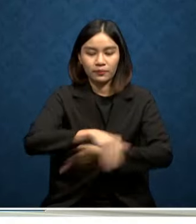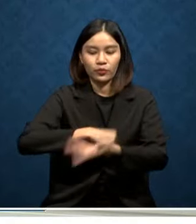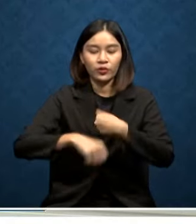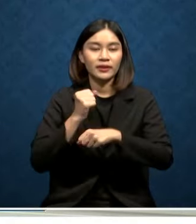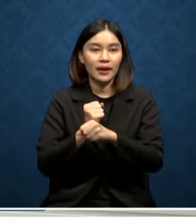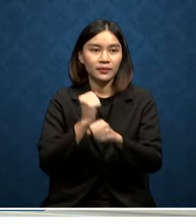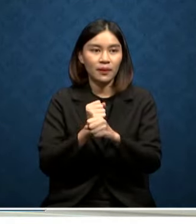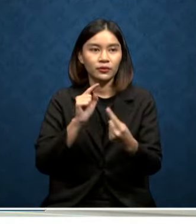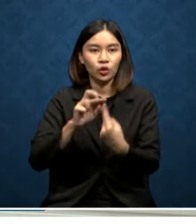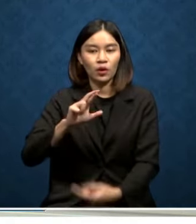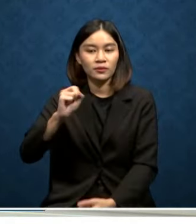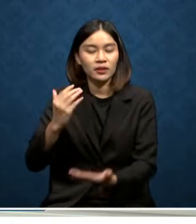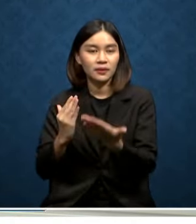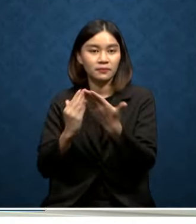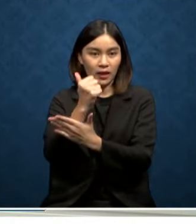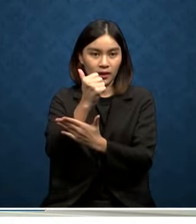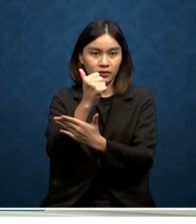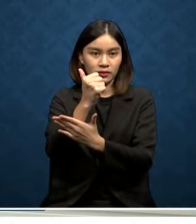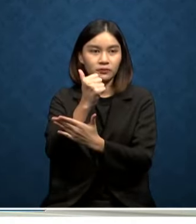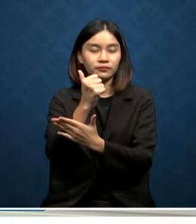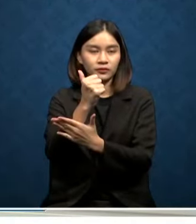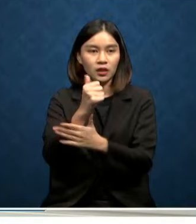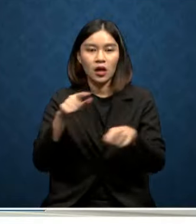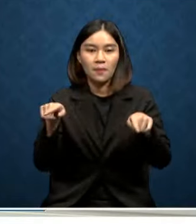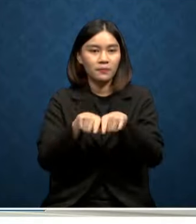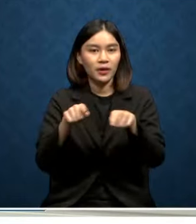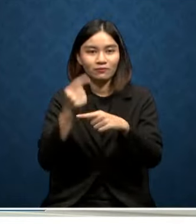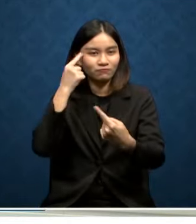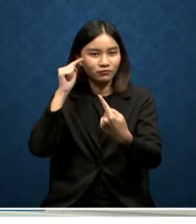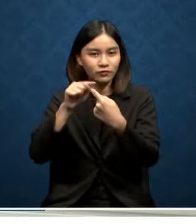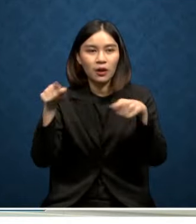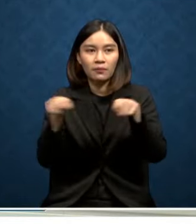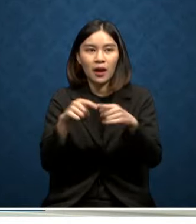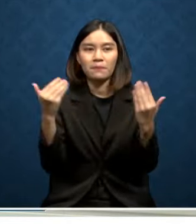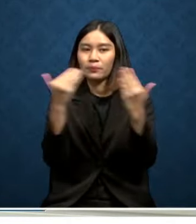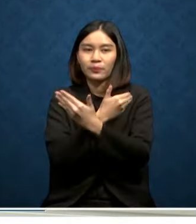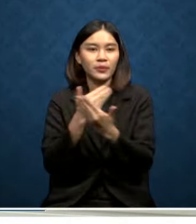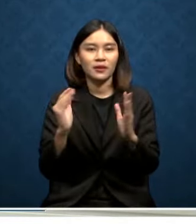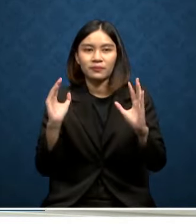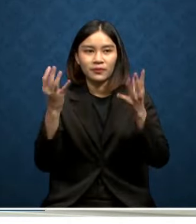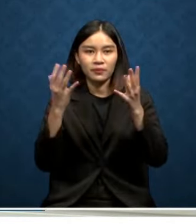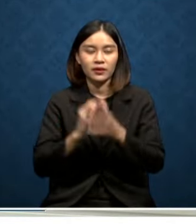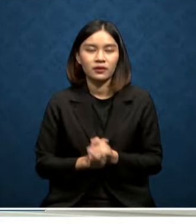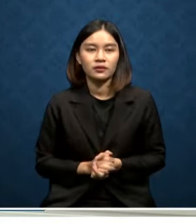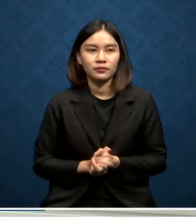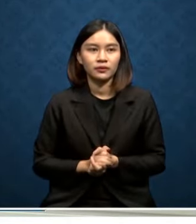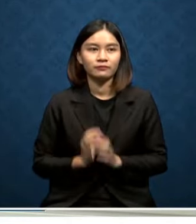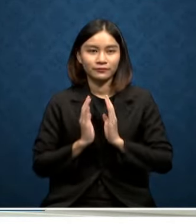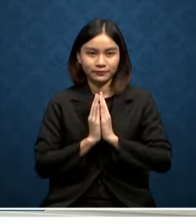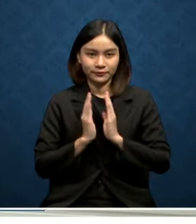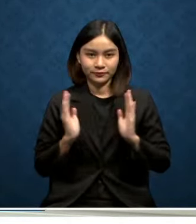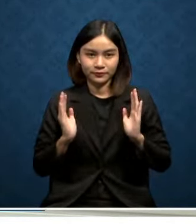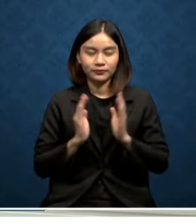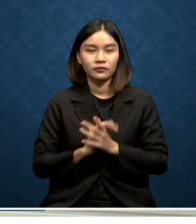งานให้สภาแห่งนี้ประสบความสำเร็จสมดังปณิธานนั้นเปลี่ยนไปแม้แต่น้อยขอบพระคุณครับ